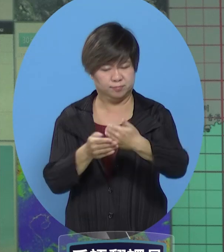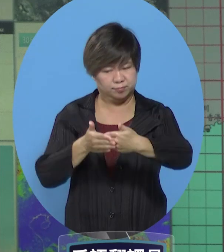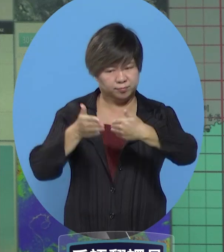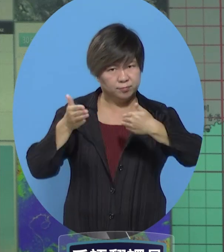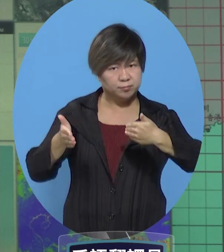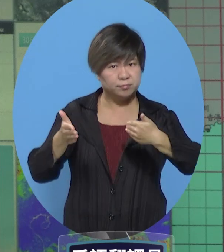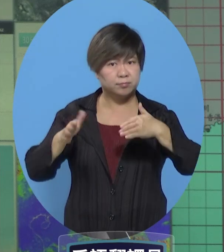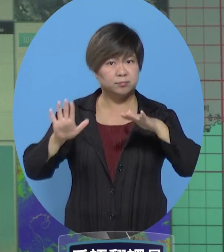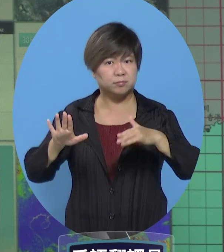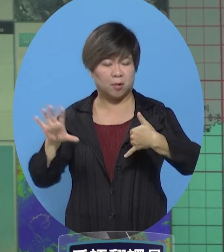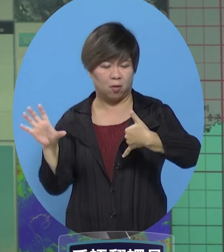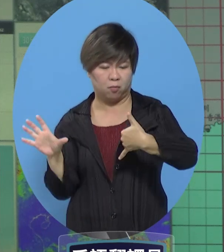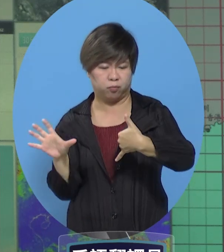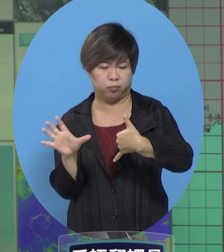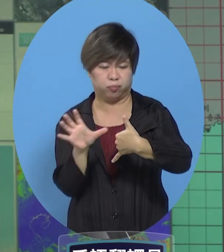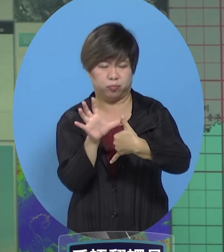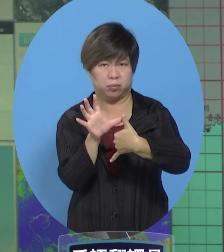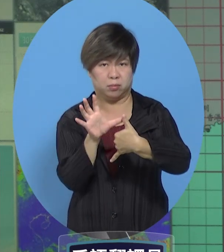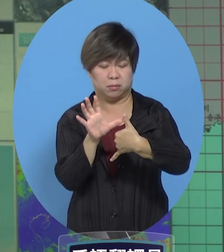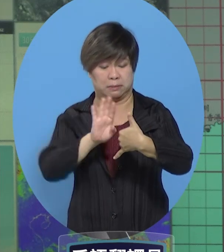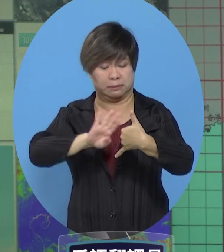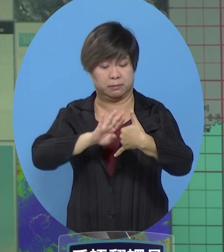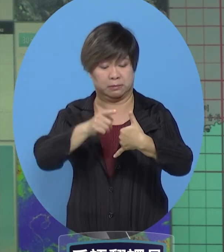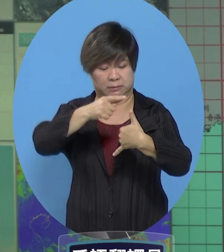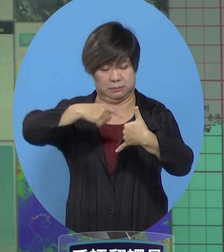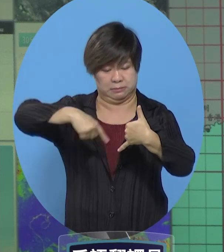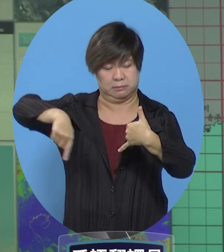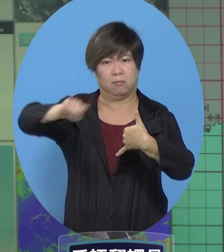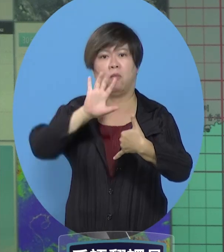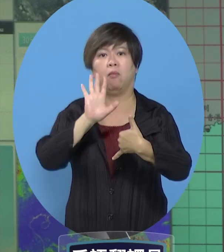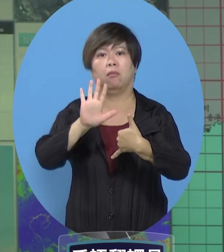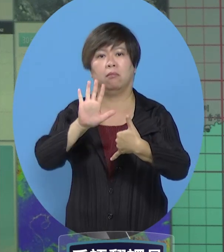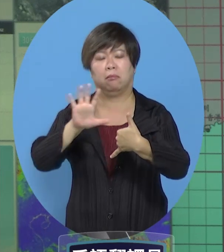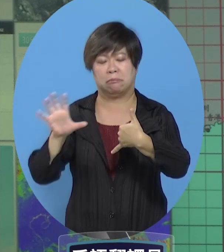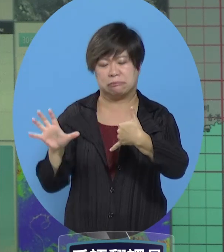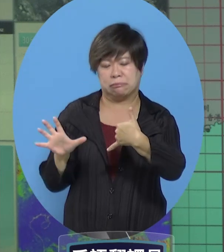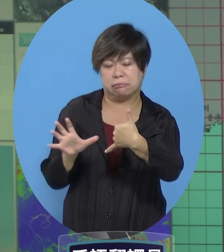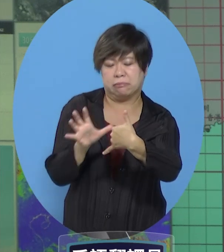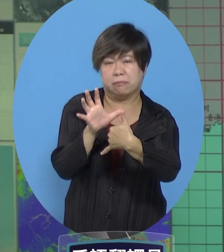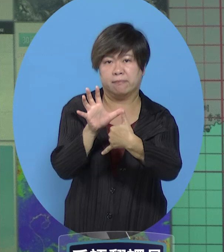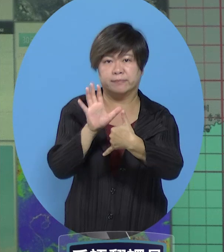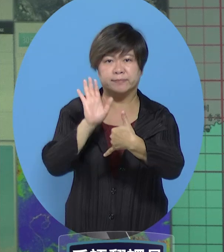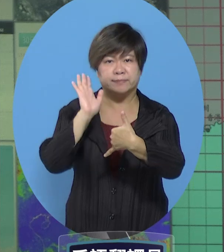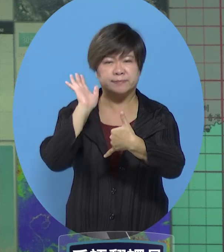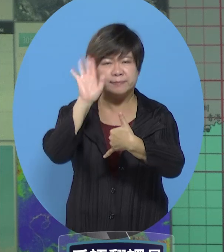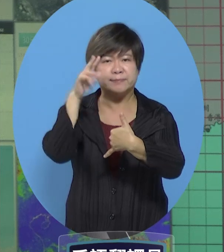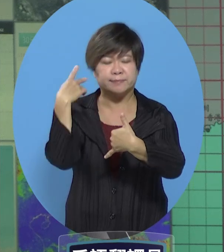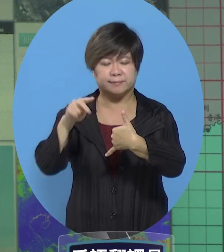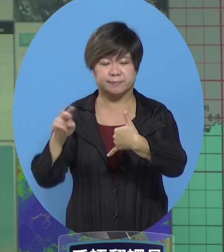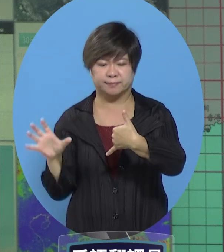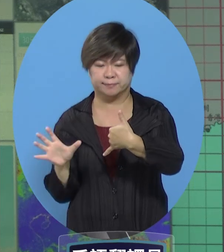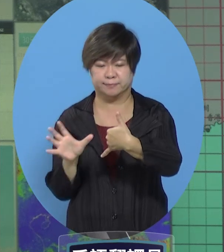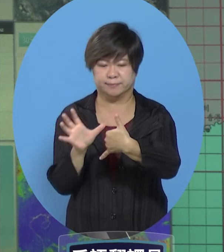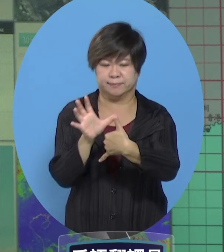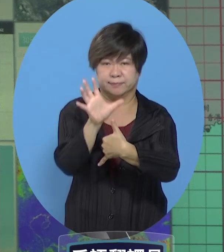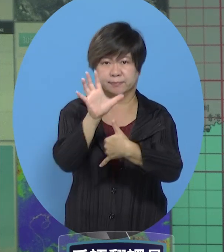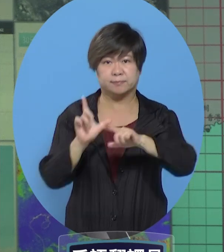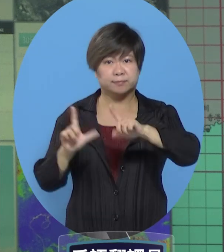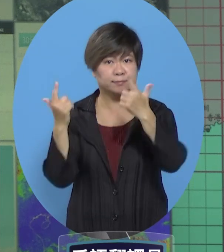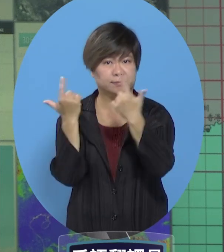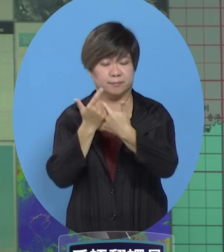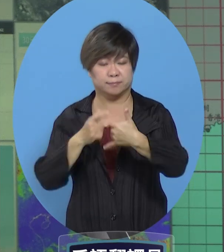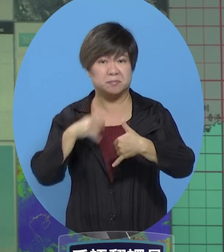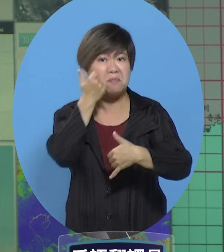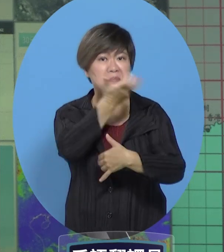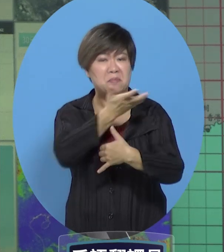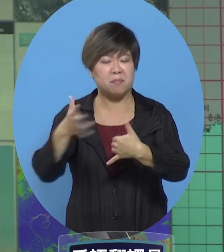的整个暴风圈已经涵盖到了东半部的陆地。预计未来它会朝偏北北西的方向，通过东北方的沿海之